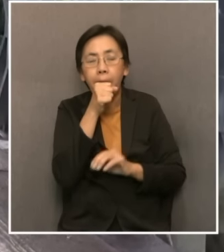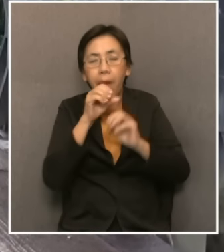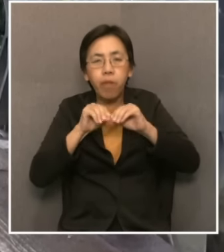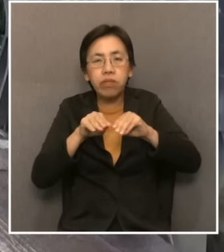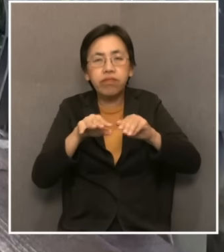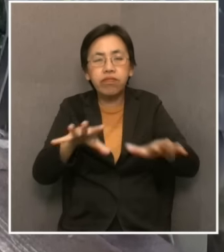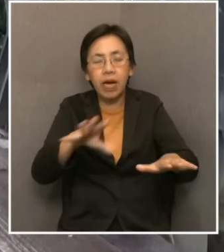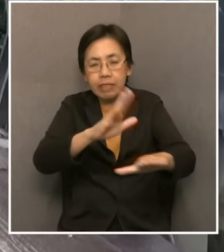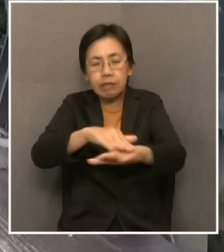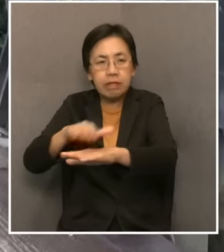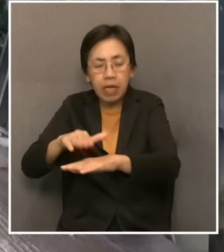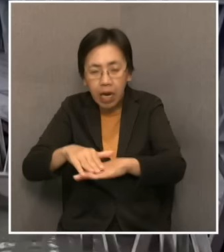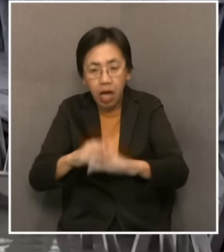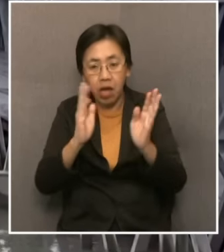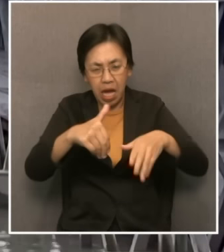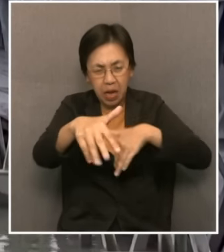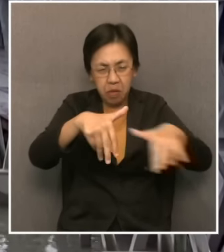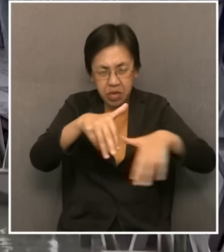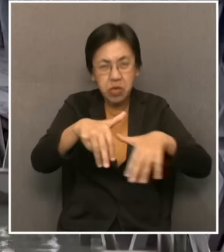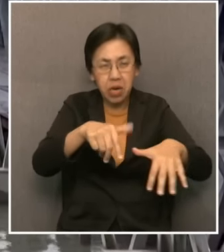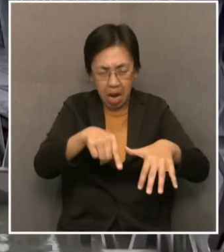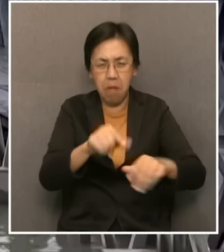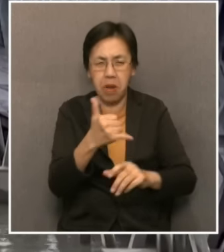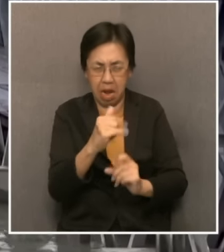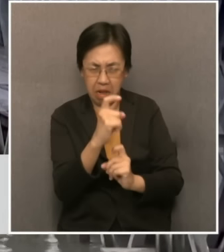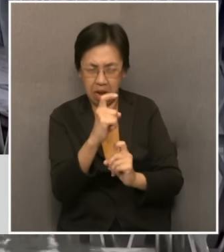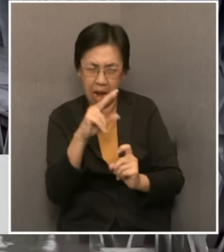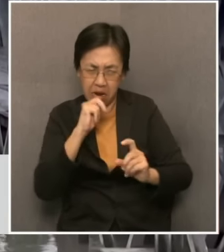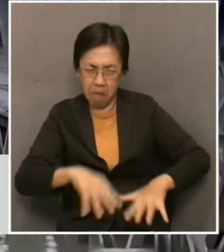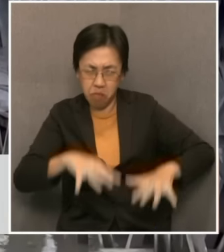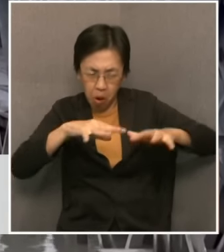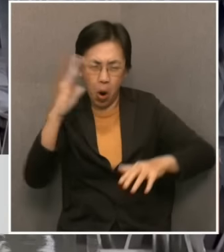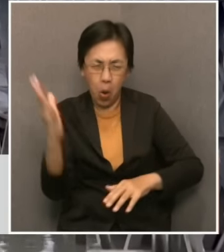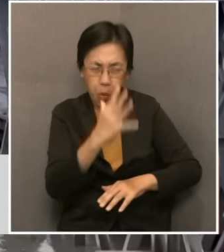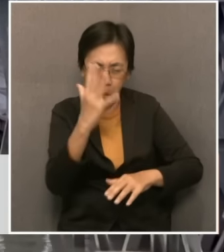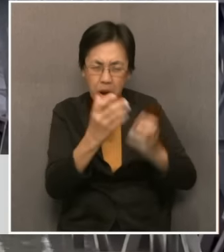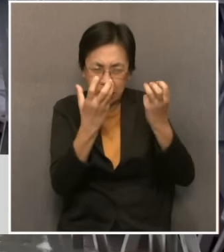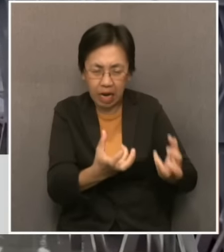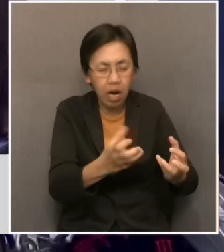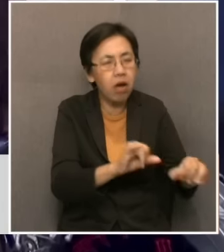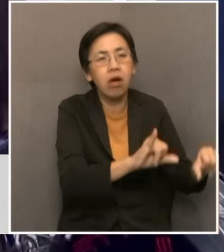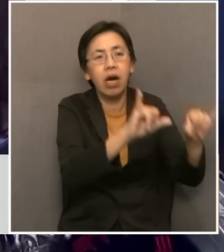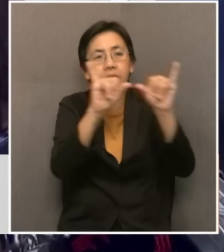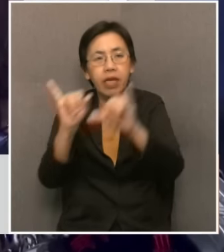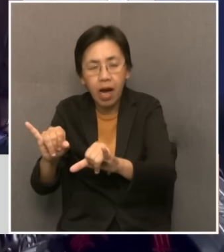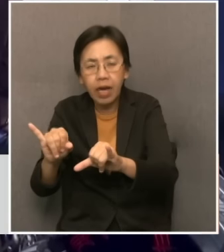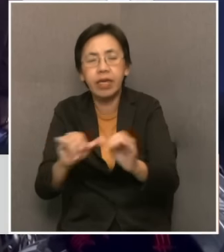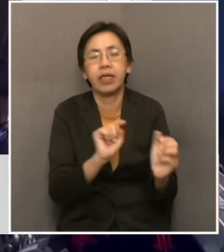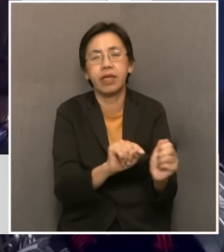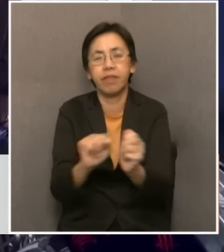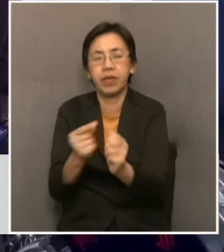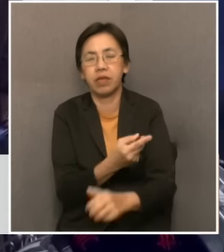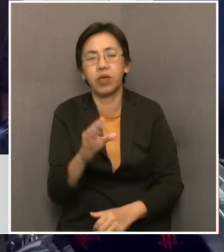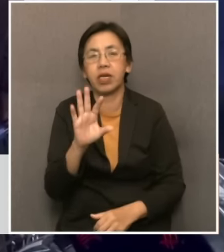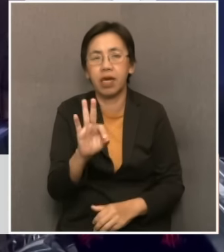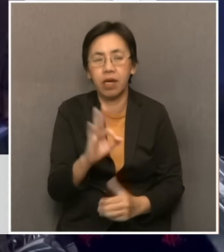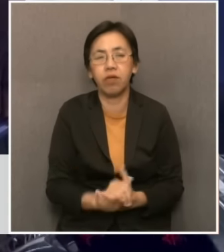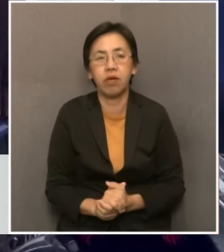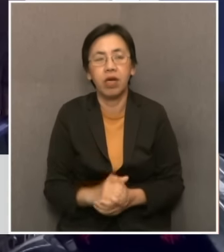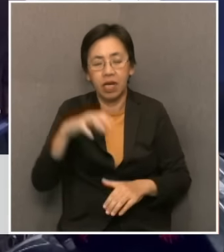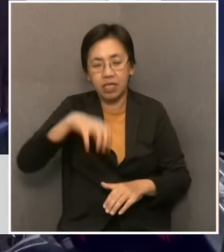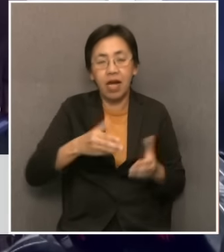และเริ่มอพยพประชาชนที่อยู่ในพื้นที่เสี่ยงแถบชายฝั่งกินพื้นที่ครอบคลุม 9เขตอำเภอและ 2ท่า